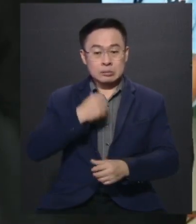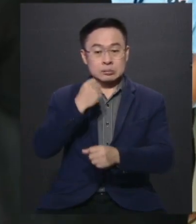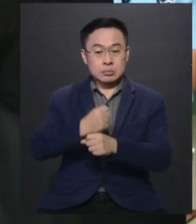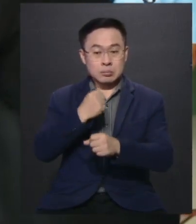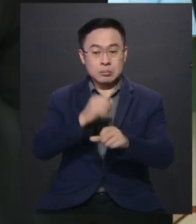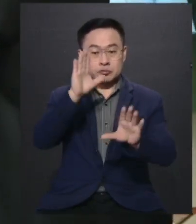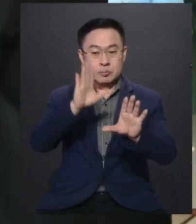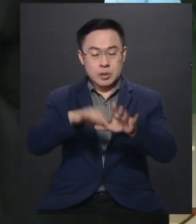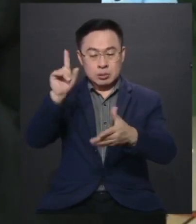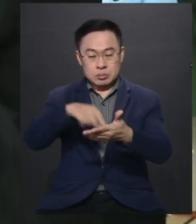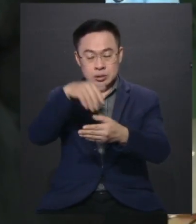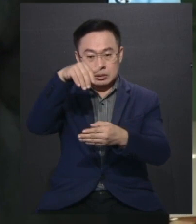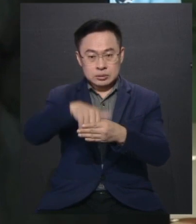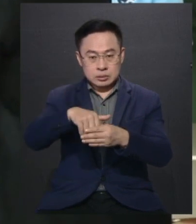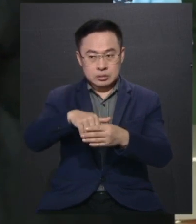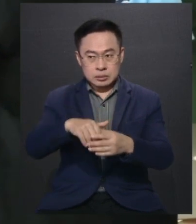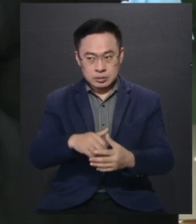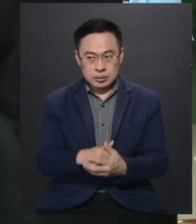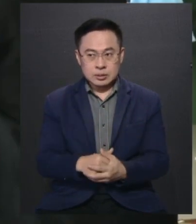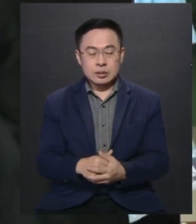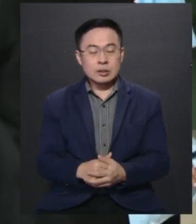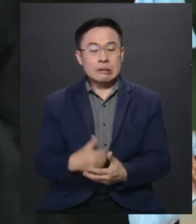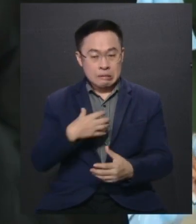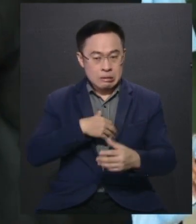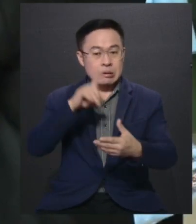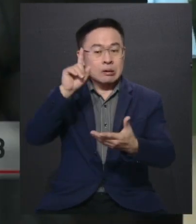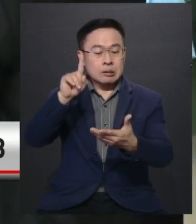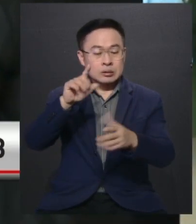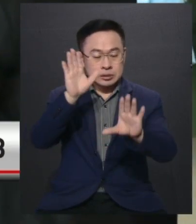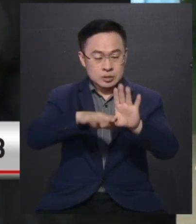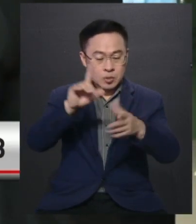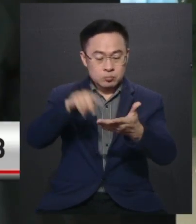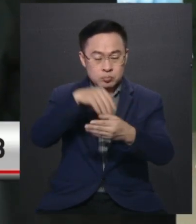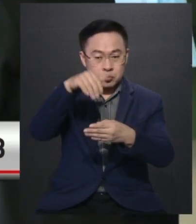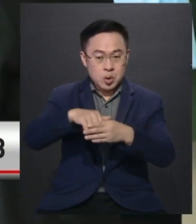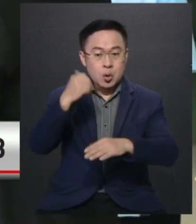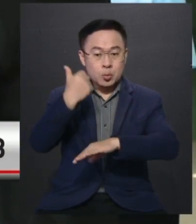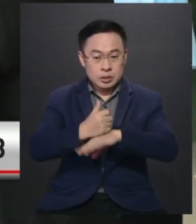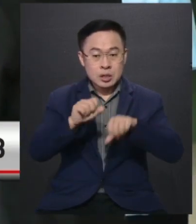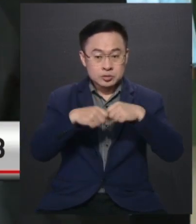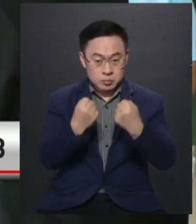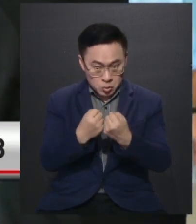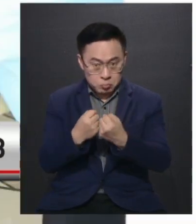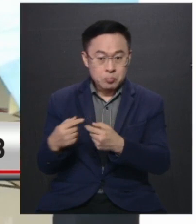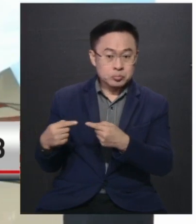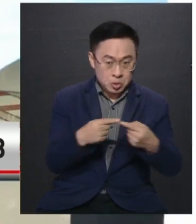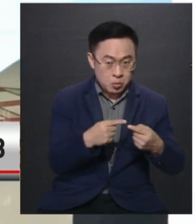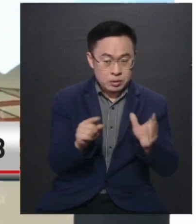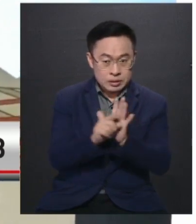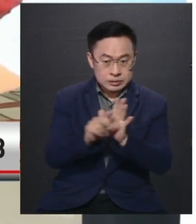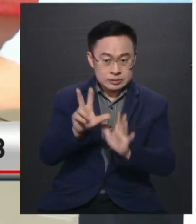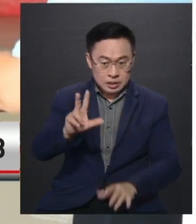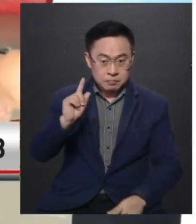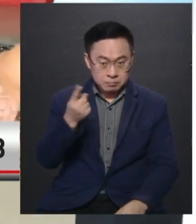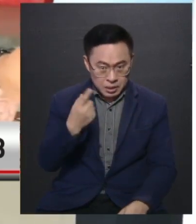ล่าสุดทางพลเอกตำรวจ Dogพลตำรวจเอกดรสมยศพุ่มพันธุ์ม่วงนะคะก็ออกมาบอกว่ายังไม่ได้ตัดสินใจจะลงสมัครนายก